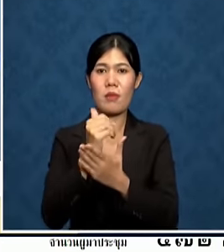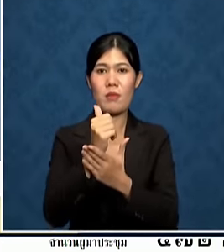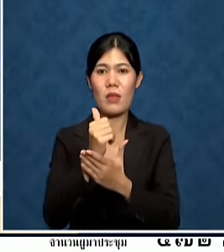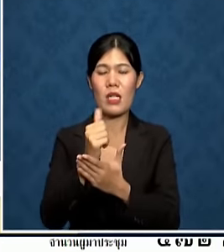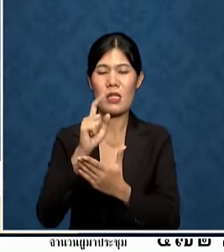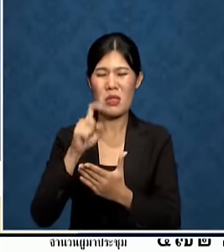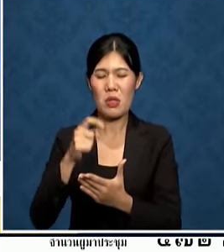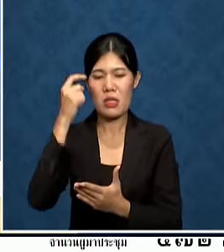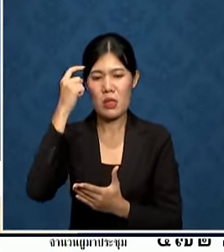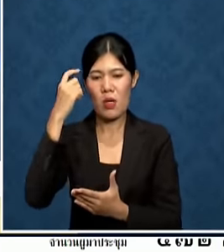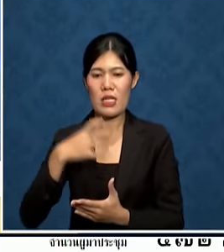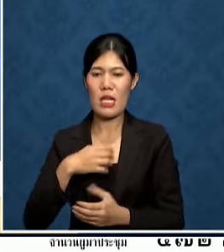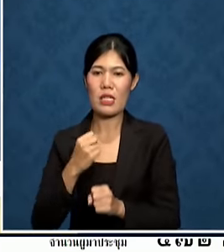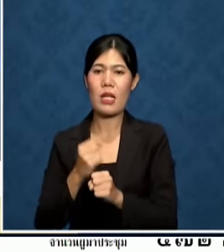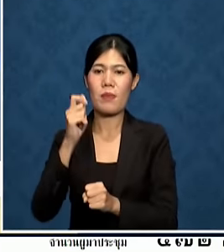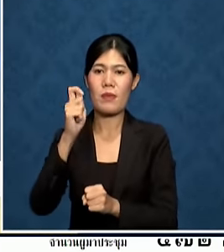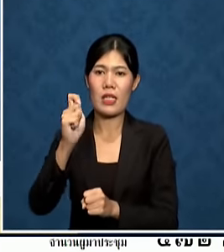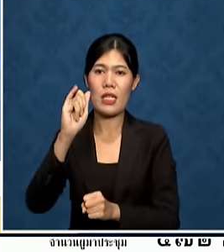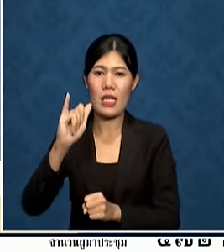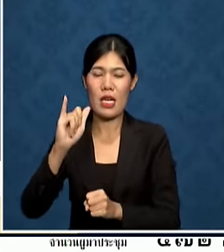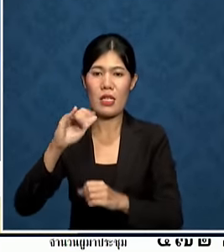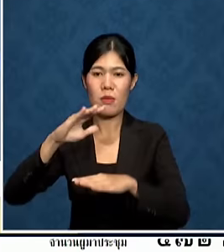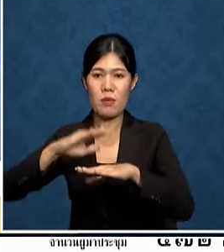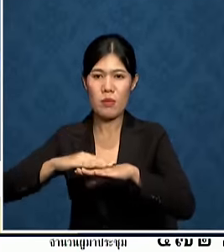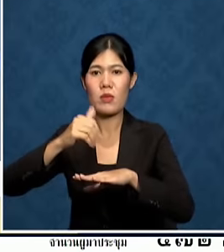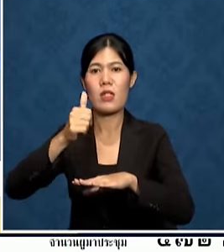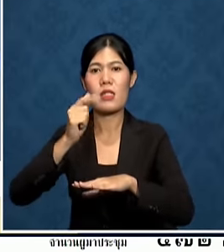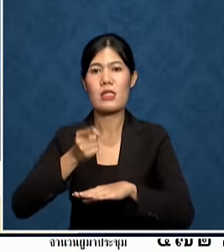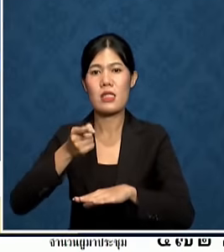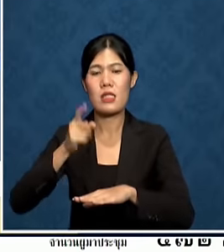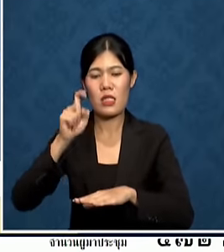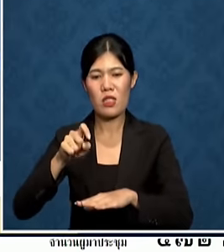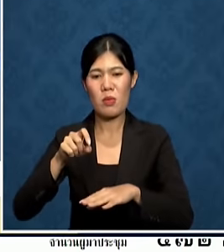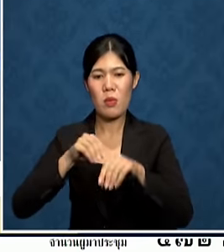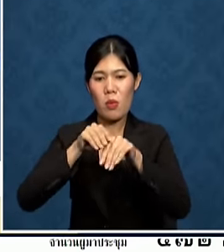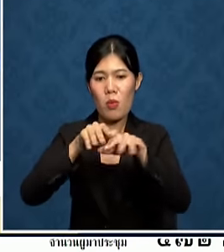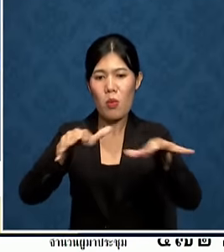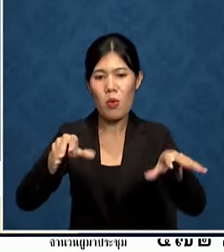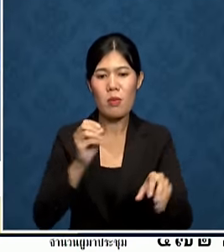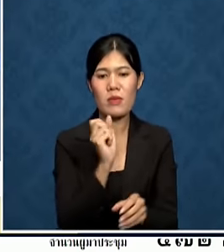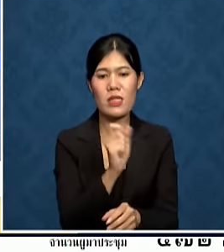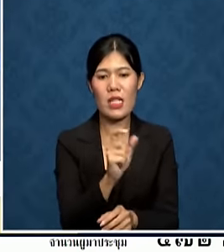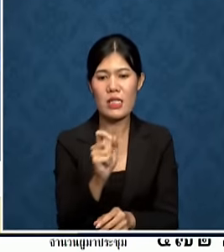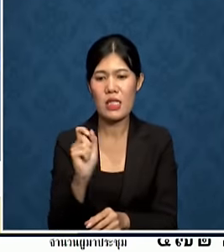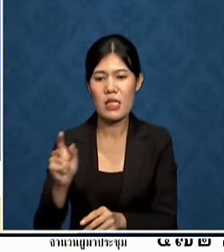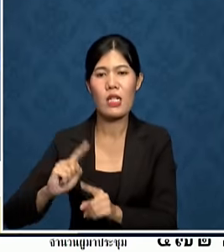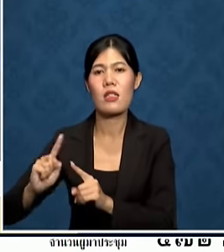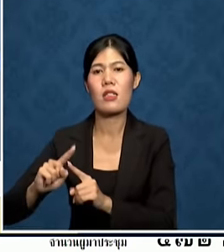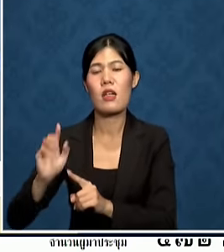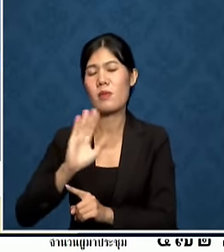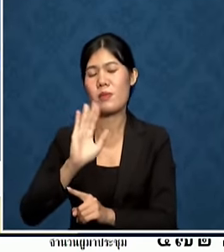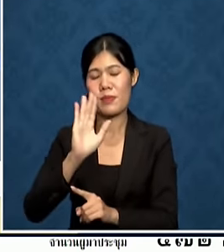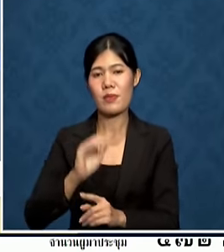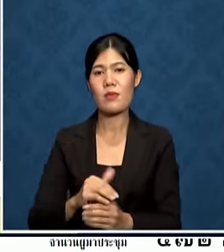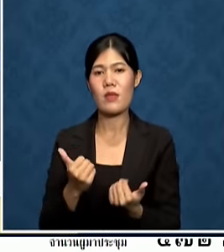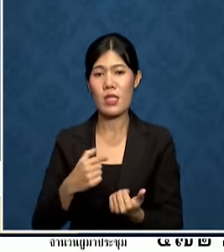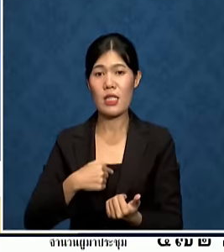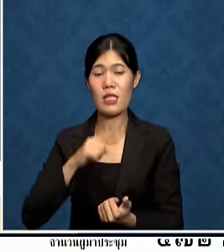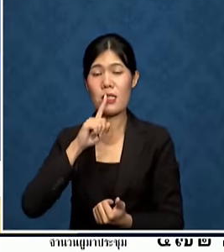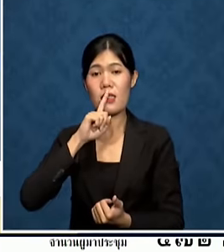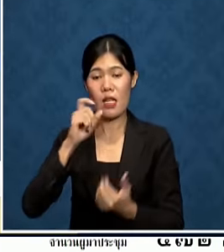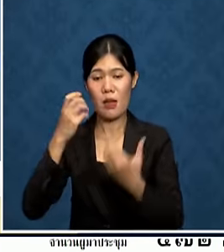แหครับวันนี้ไปดูแผนขับเคลื่อน AIนะครับท่านกำหนด 10อุตสาหกรรม AIอยากให้ท่านนายกถามใจตัวเองจริง